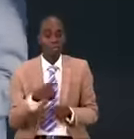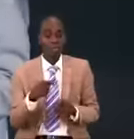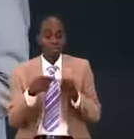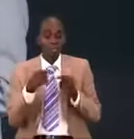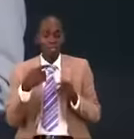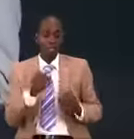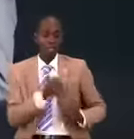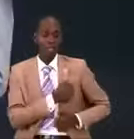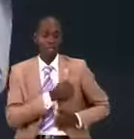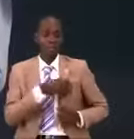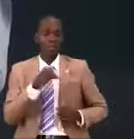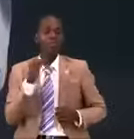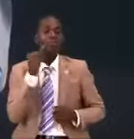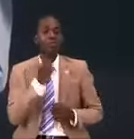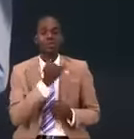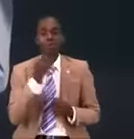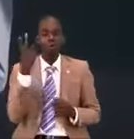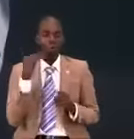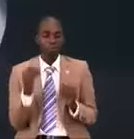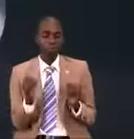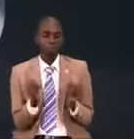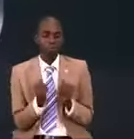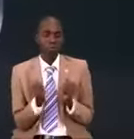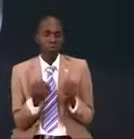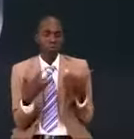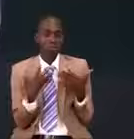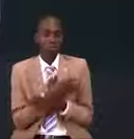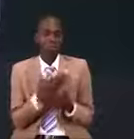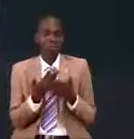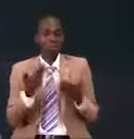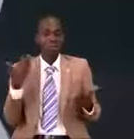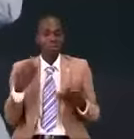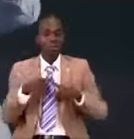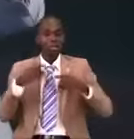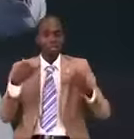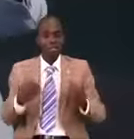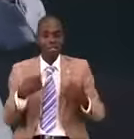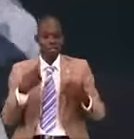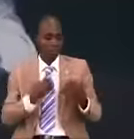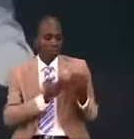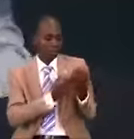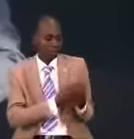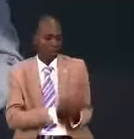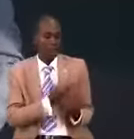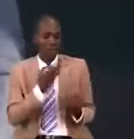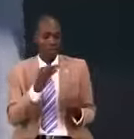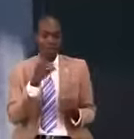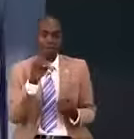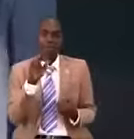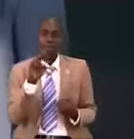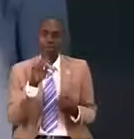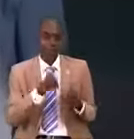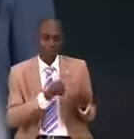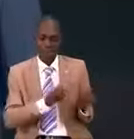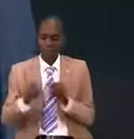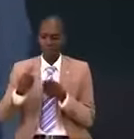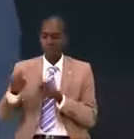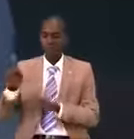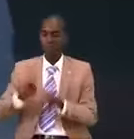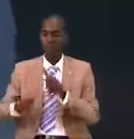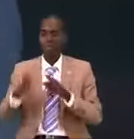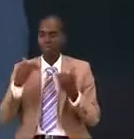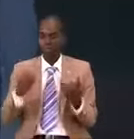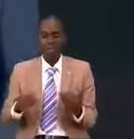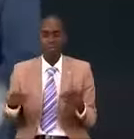il tremblait il savait même pas quoi faire avant mais le courage de David se répandu vers